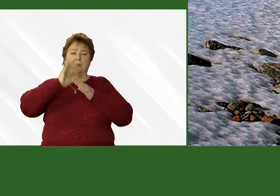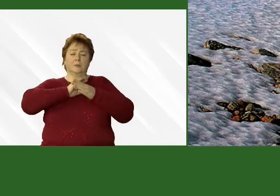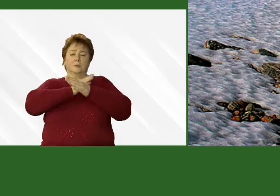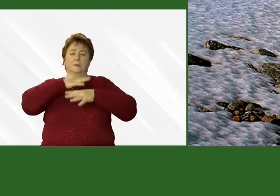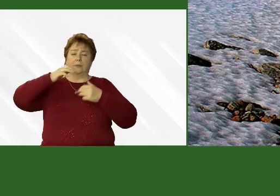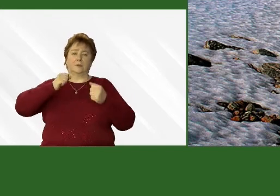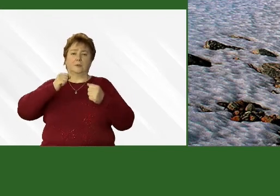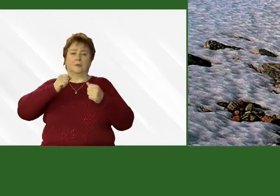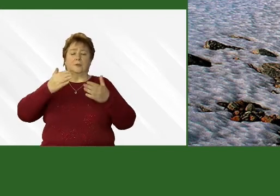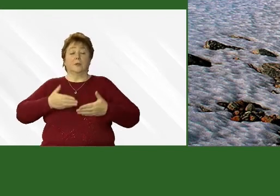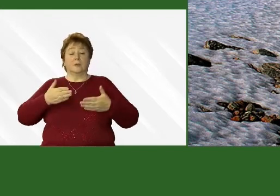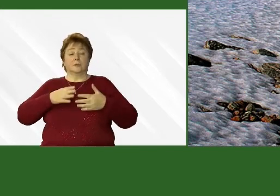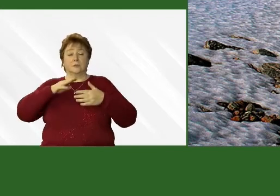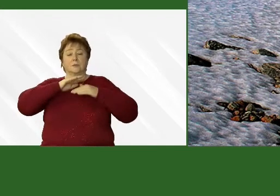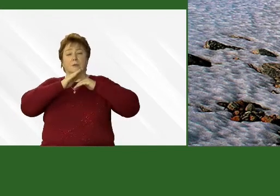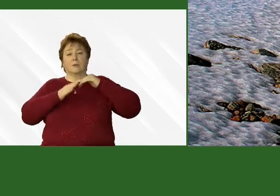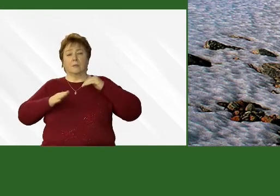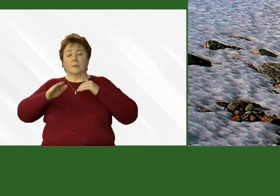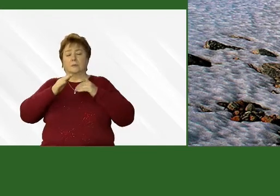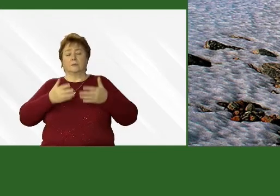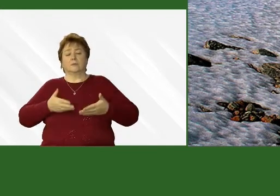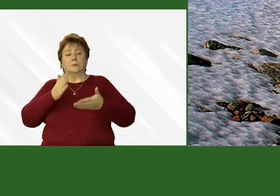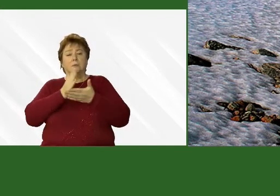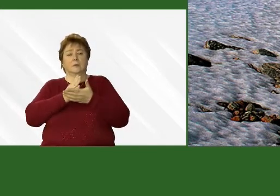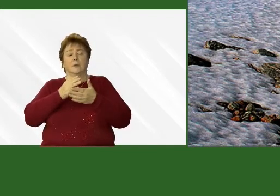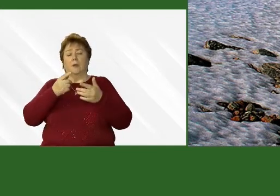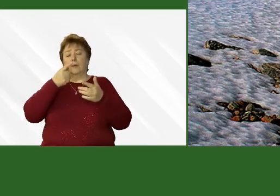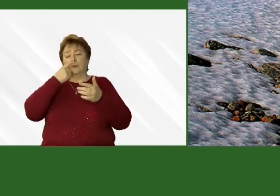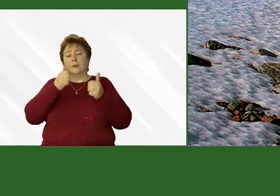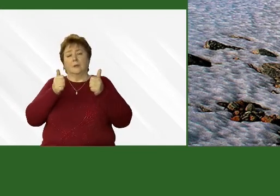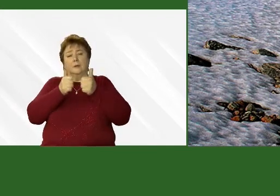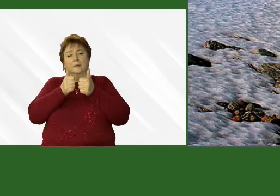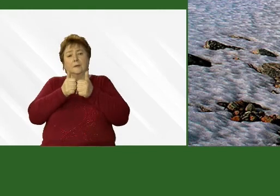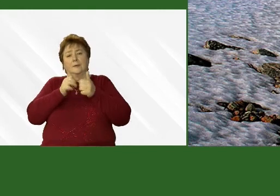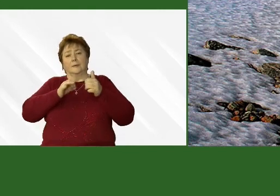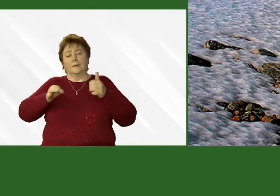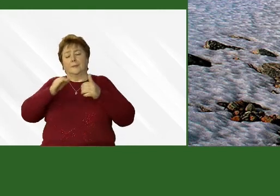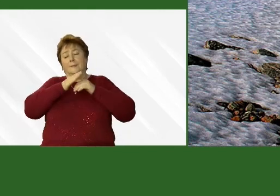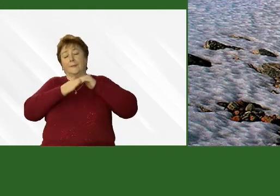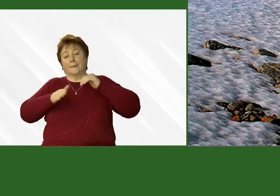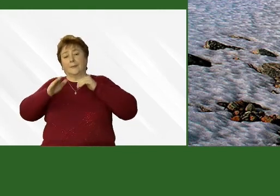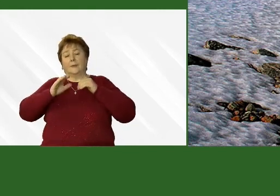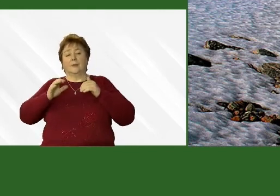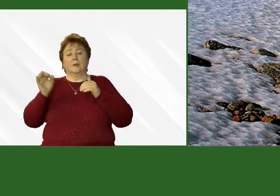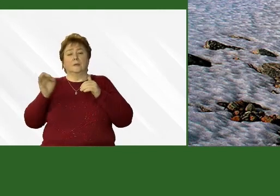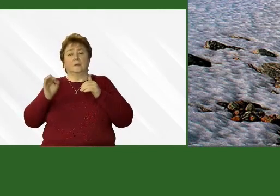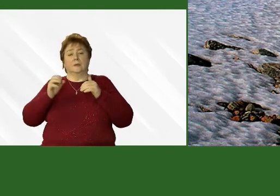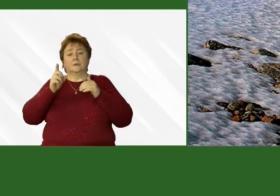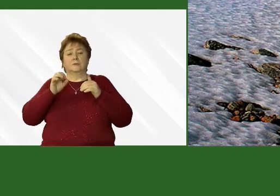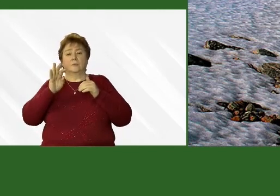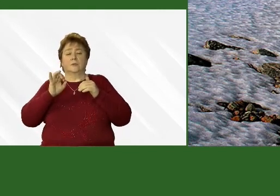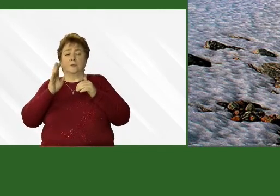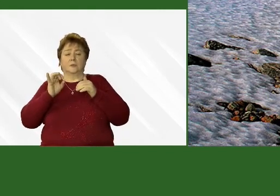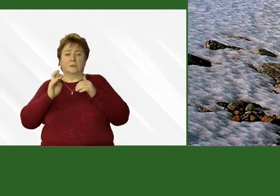сильные ветры. Жизнь на материке существует только в прибрежной полосе, на островах субантарктического